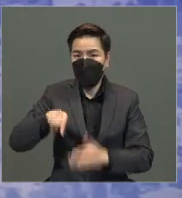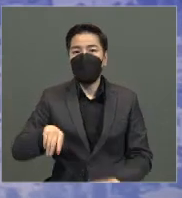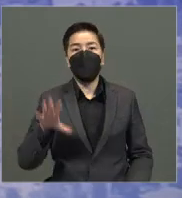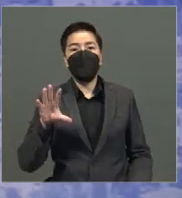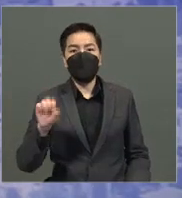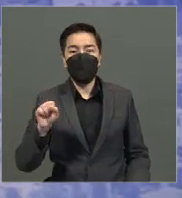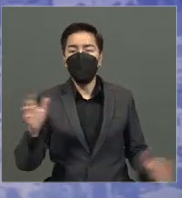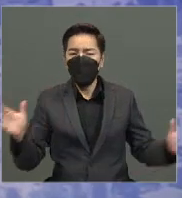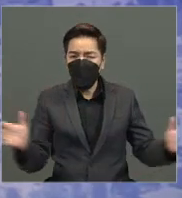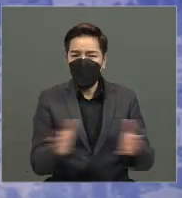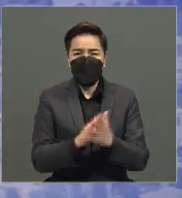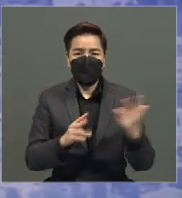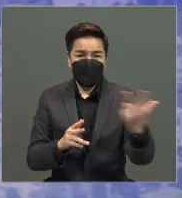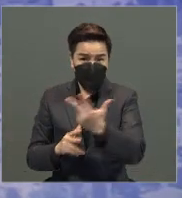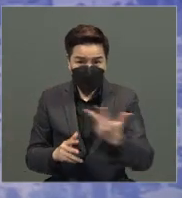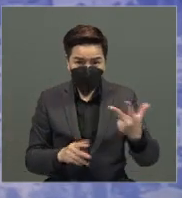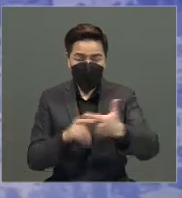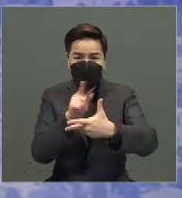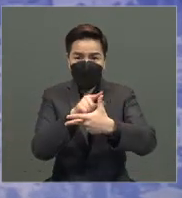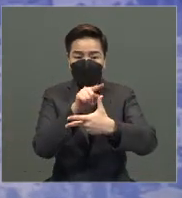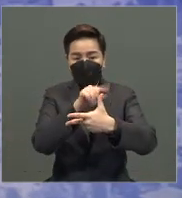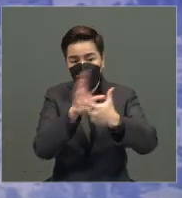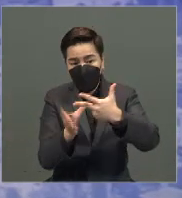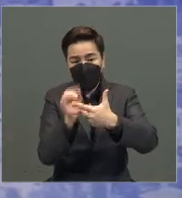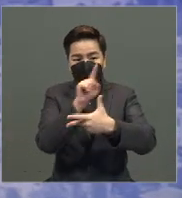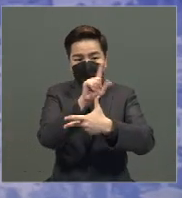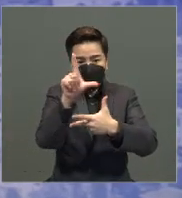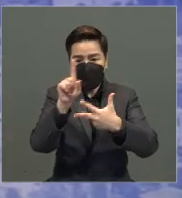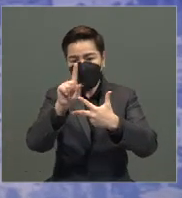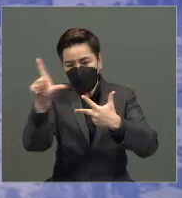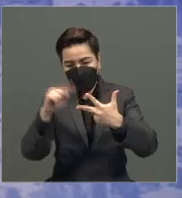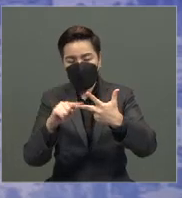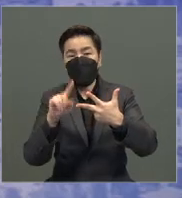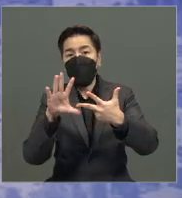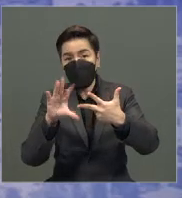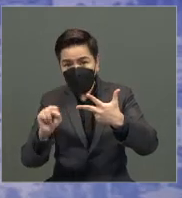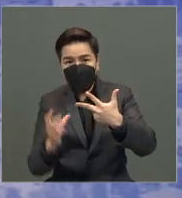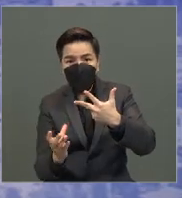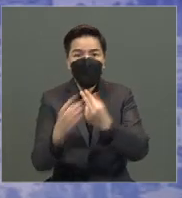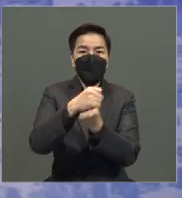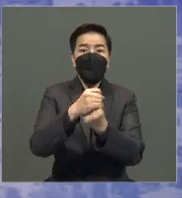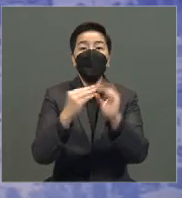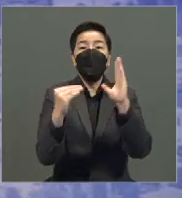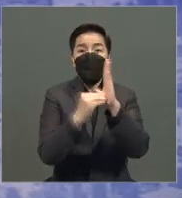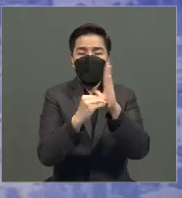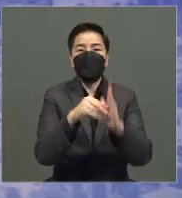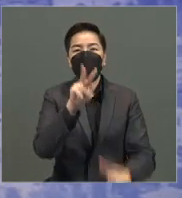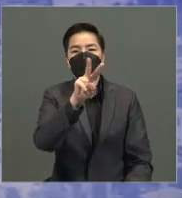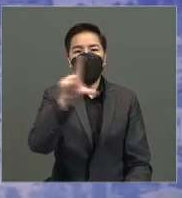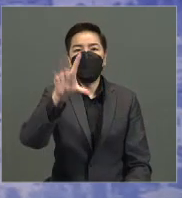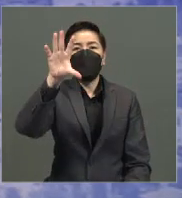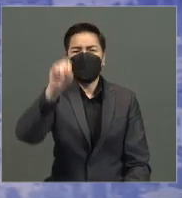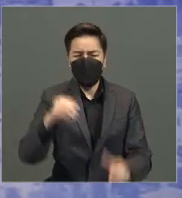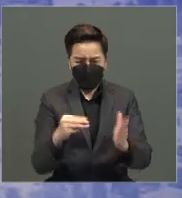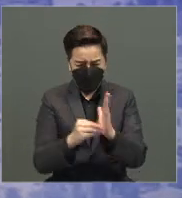พราะฉะนั้นถ้ารวมแค่3ยอดนี้ก็จะรวมเป็น 2,500,000 โดสก็ให้แน่ใจว่ากรุงเทพมหานครที่มีการระบาดมากๆจะได้รับการจัด